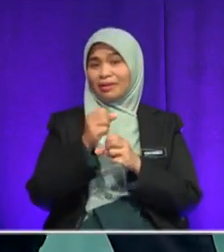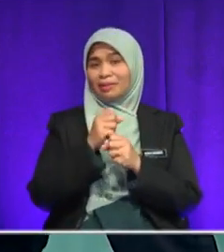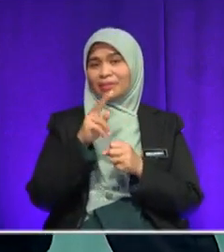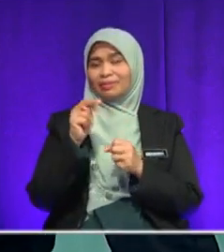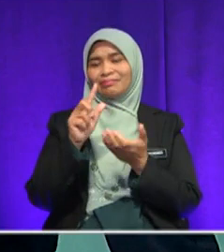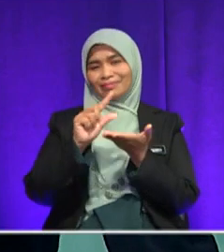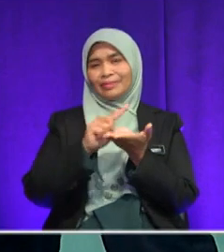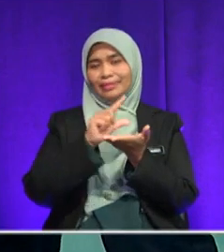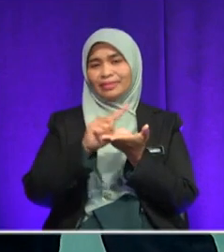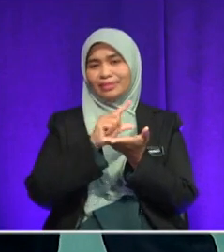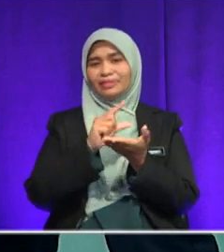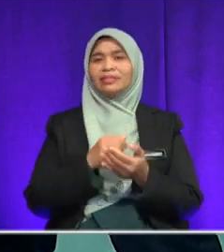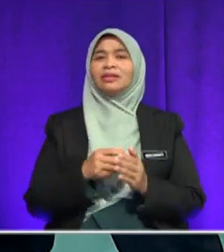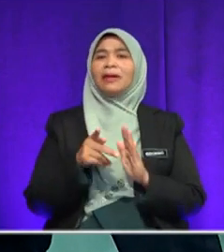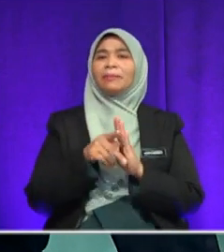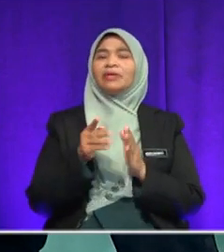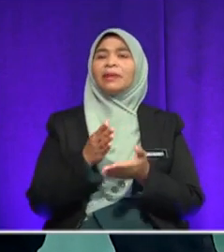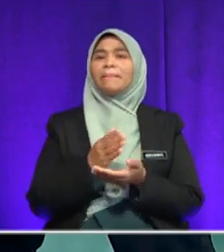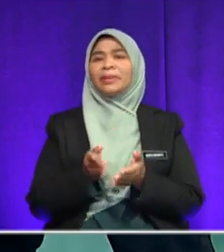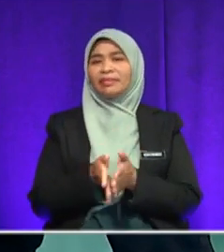permintaan ke atas barang sebenarnya juga